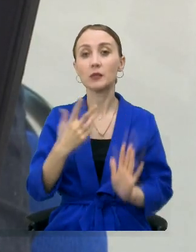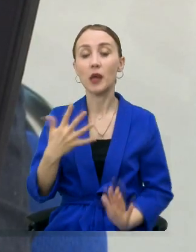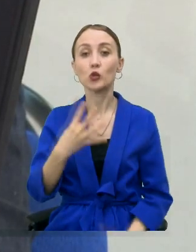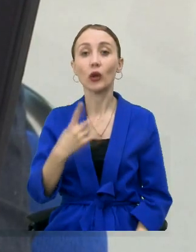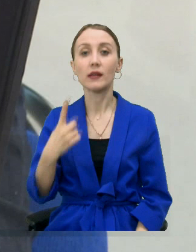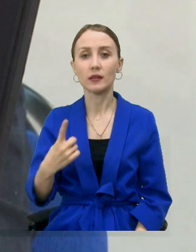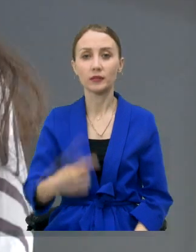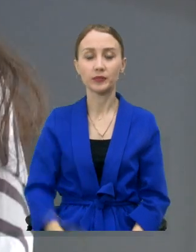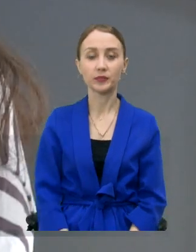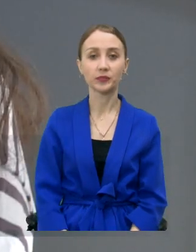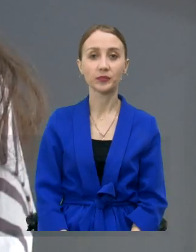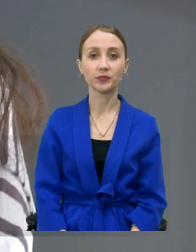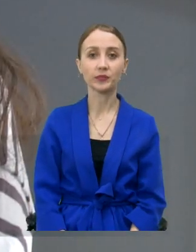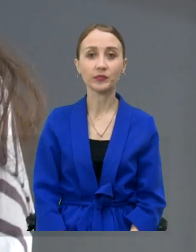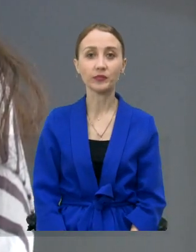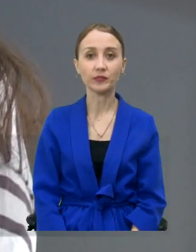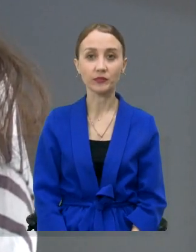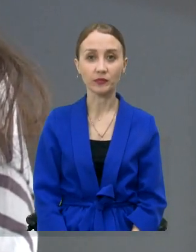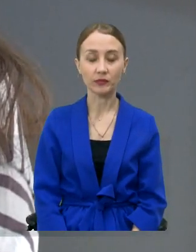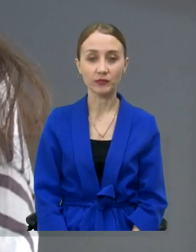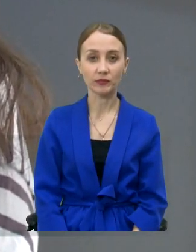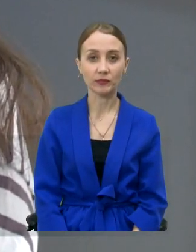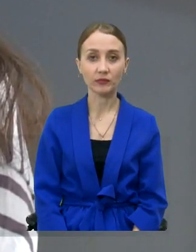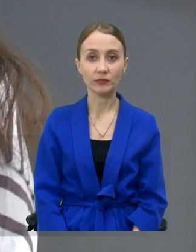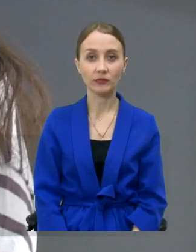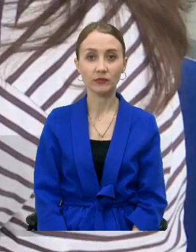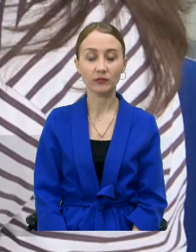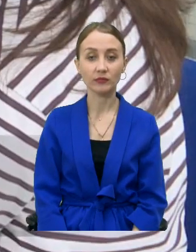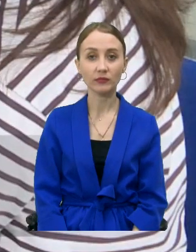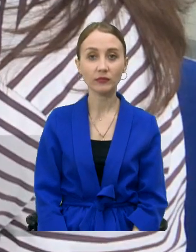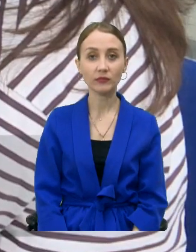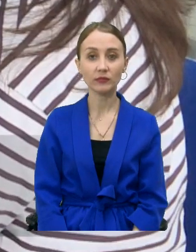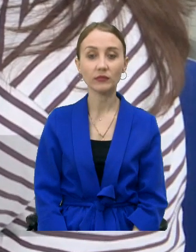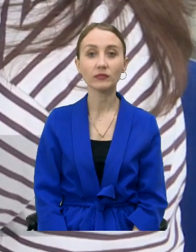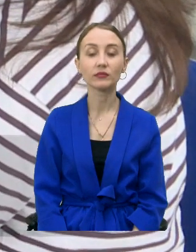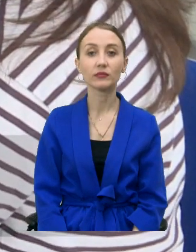8-716-2-72-25-41. Эльмира Успанова, Алишер Шакубаев, Ардак Люгабулов, Дархан Даулет, Кокше, Акпарат.